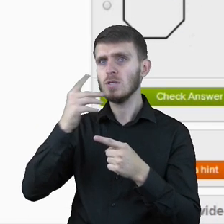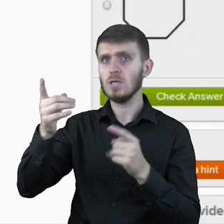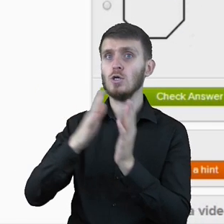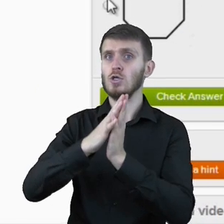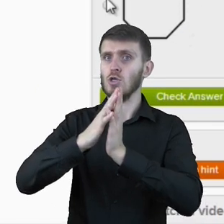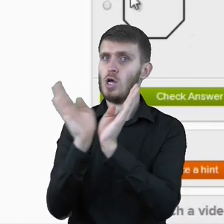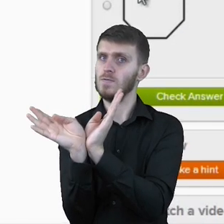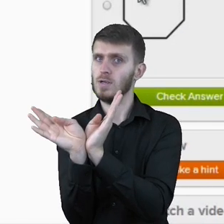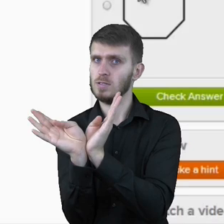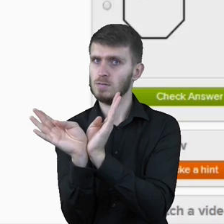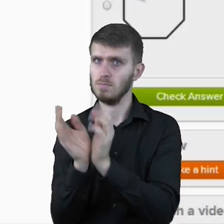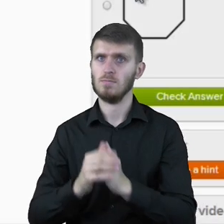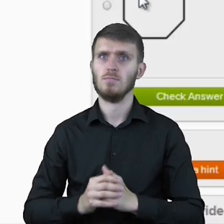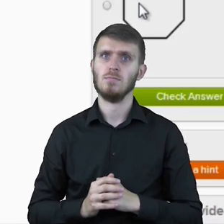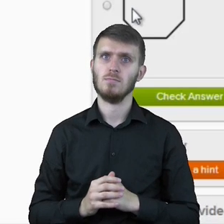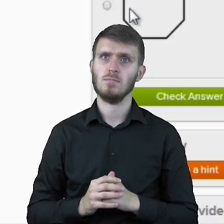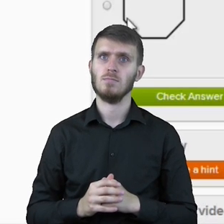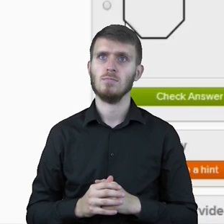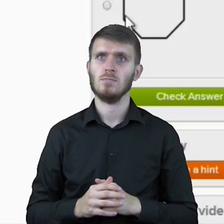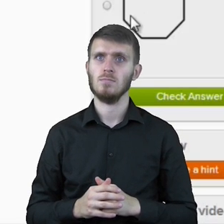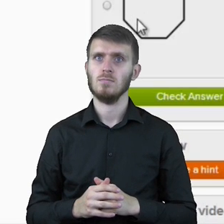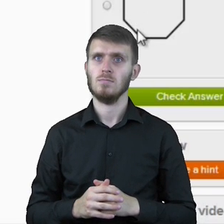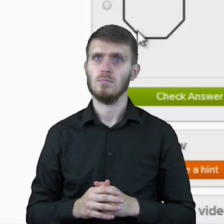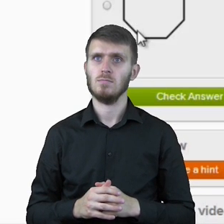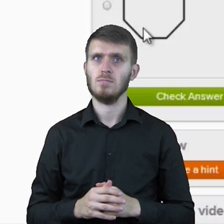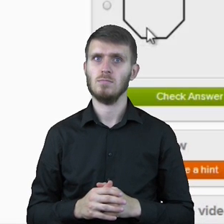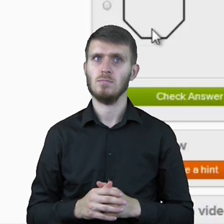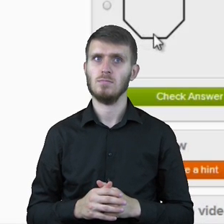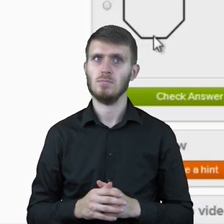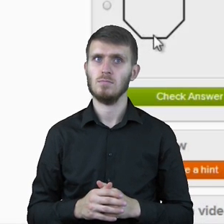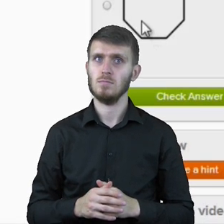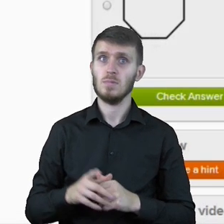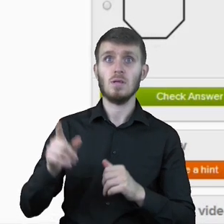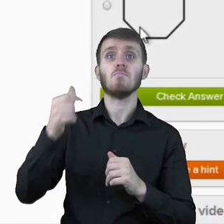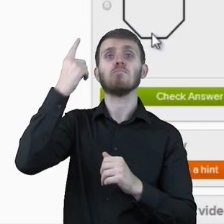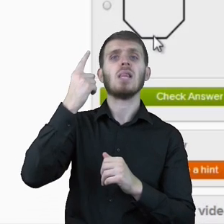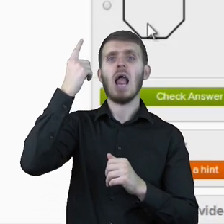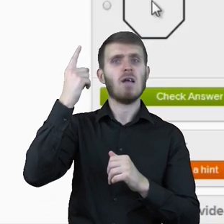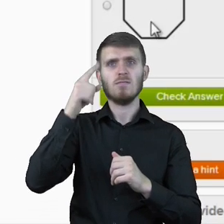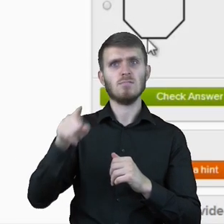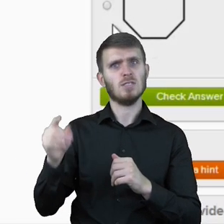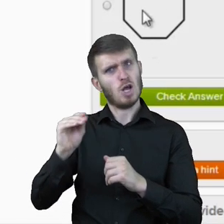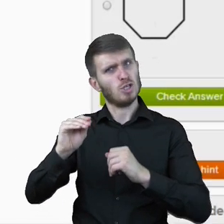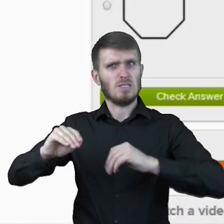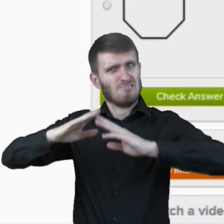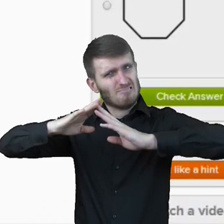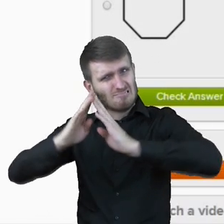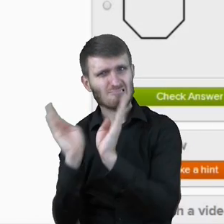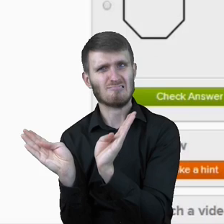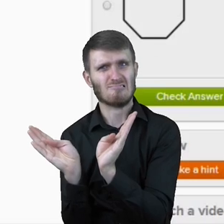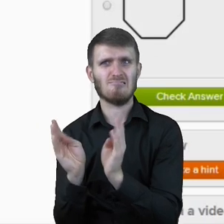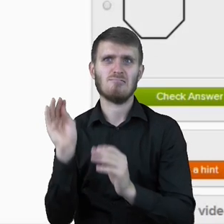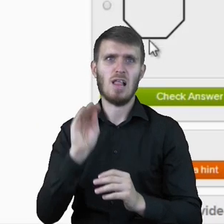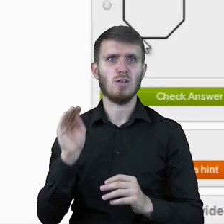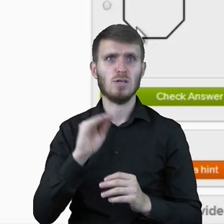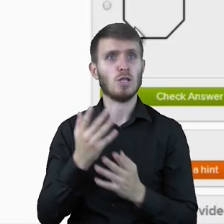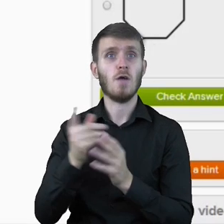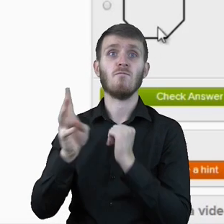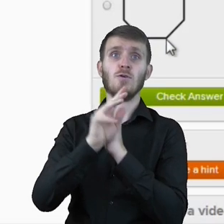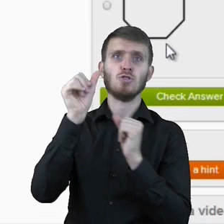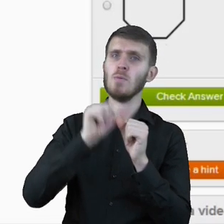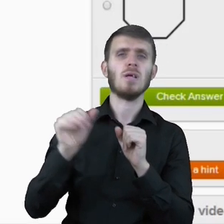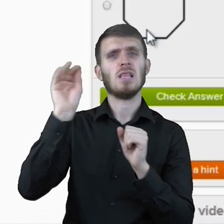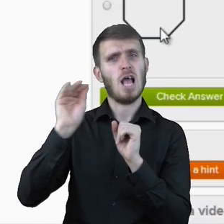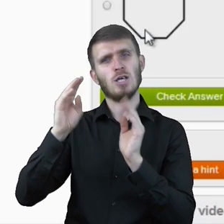osiem kątów. I zobacz, tutaj mamy kąty, jakie? Rozwarte. Jeszcze większe niż w tym pierwszym